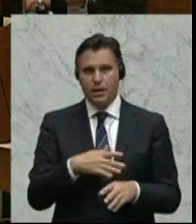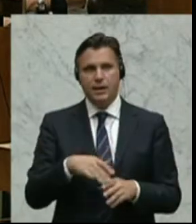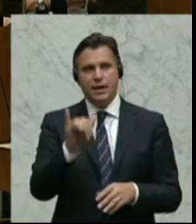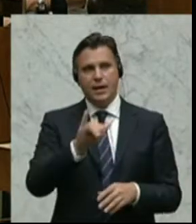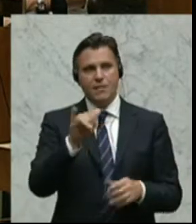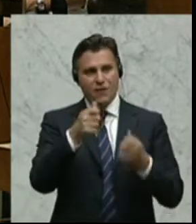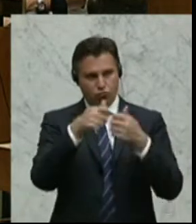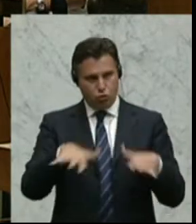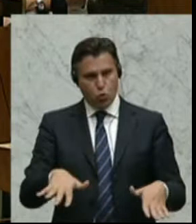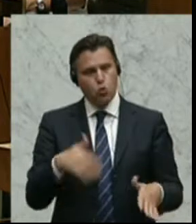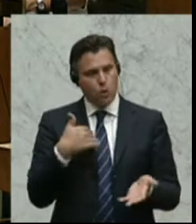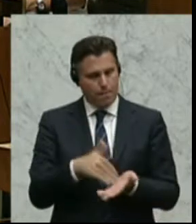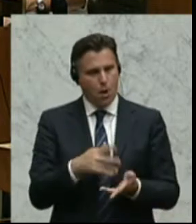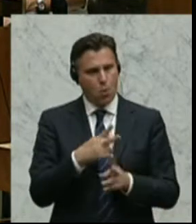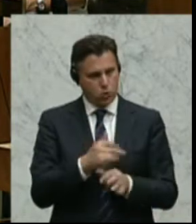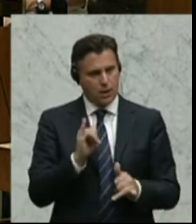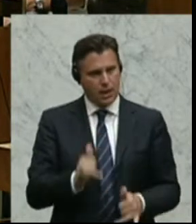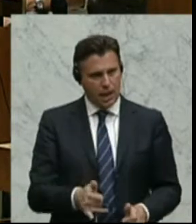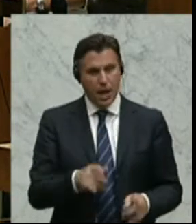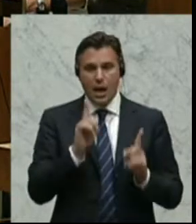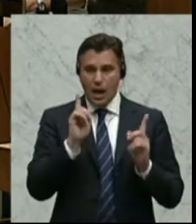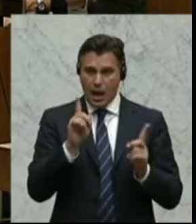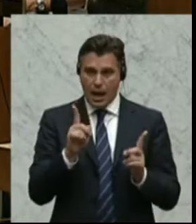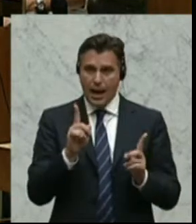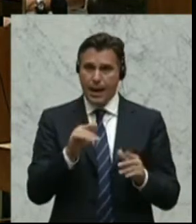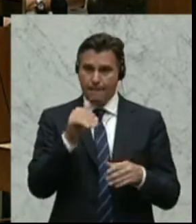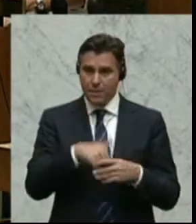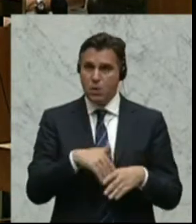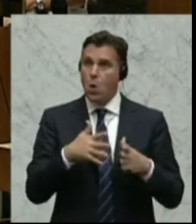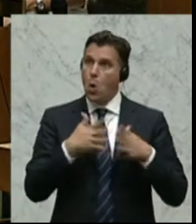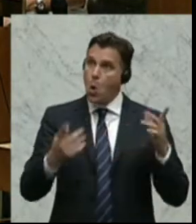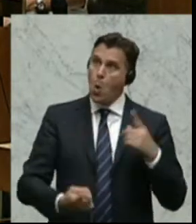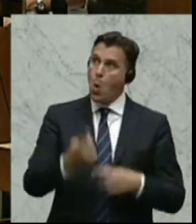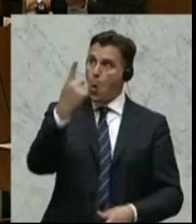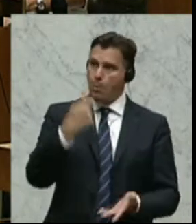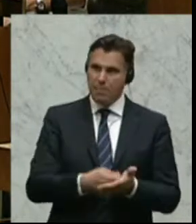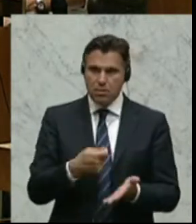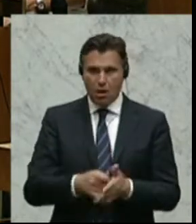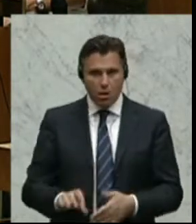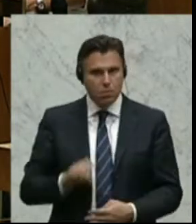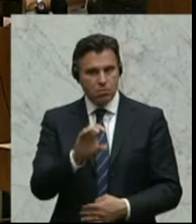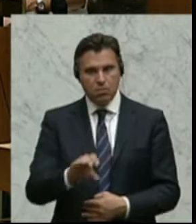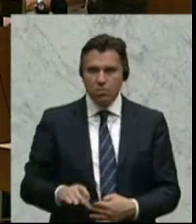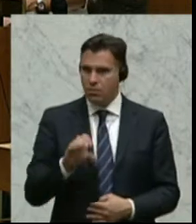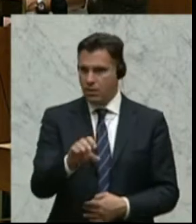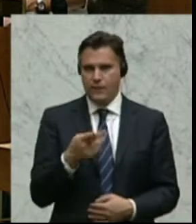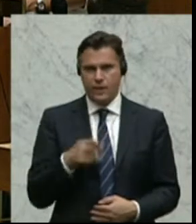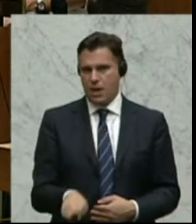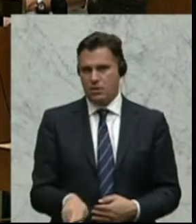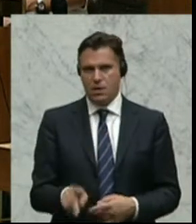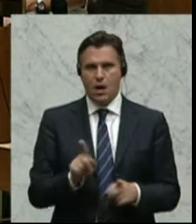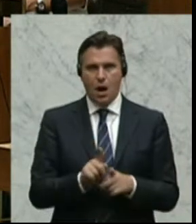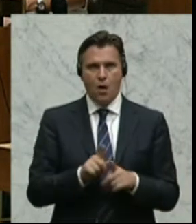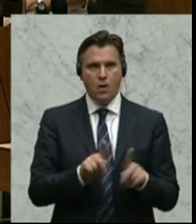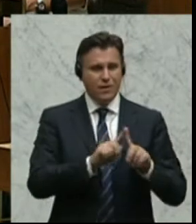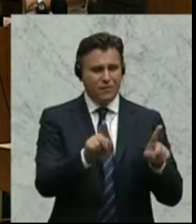ja, aber bitte nicht mit derartigen Beträgen, die wir jedes Jahr dafür aufwenden. Und auch die Mehrfachförderungen, das bleibt